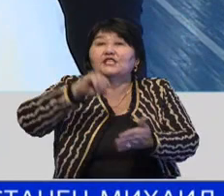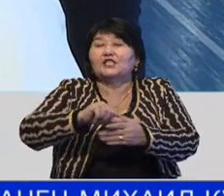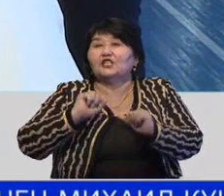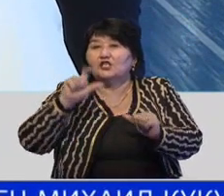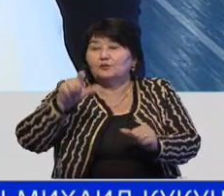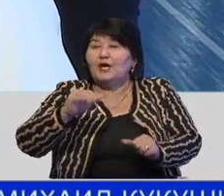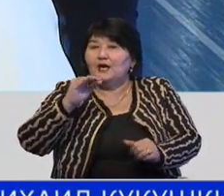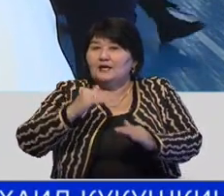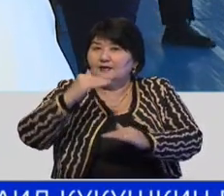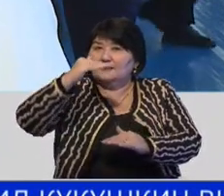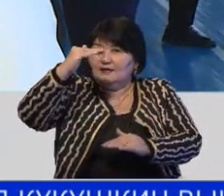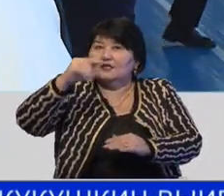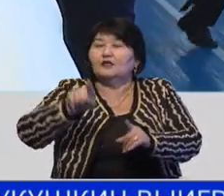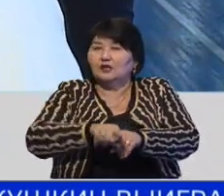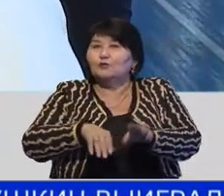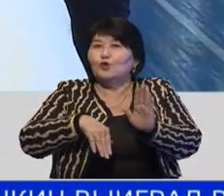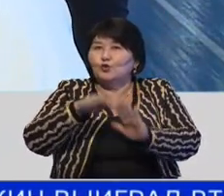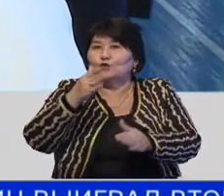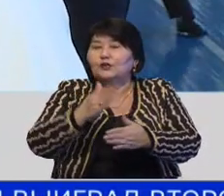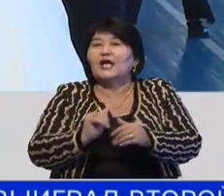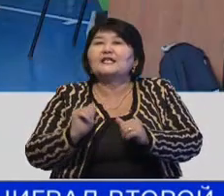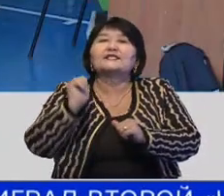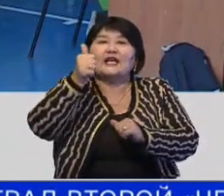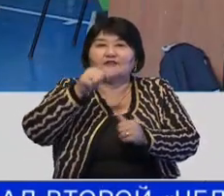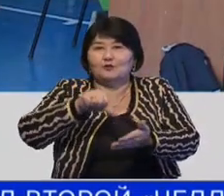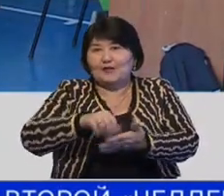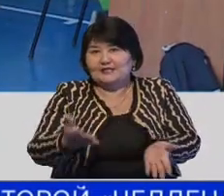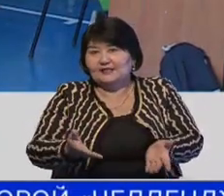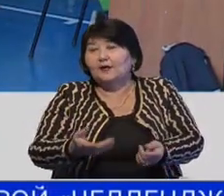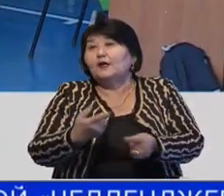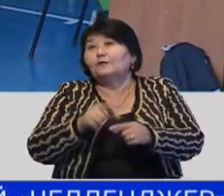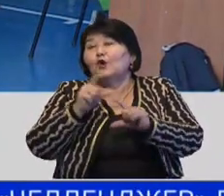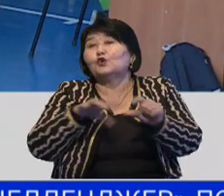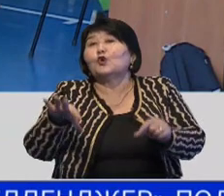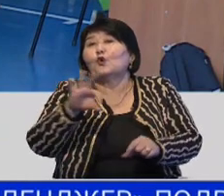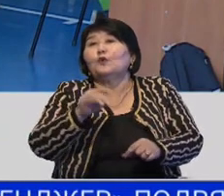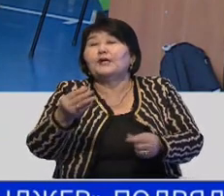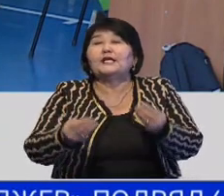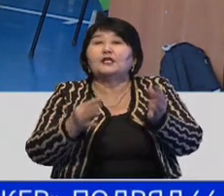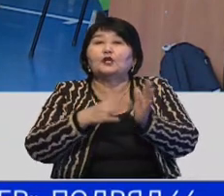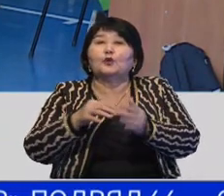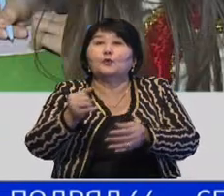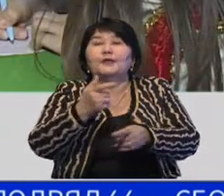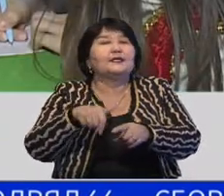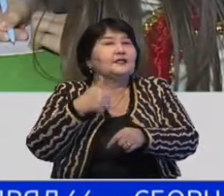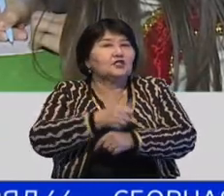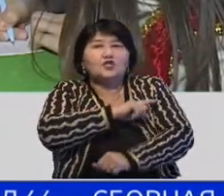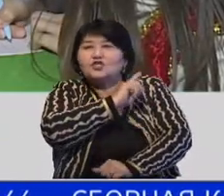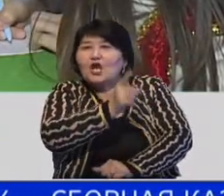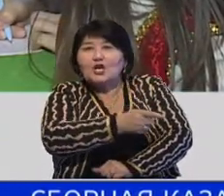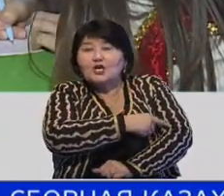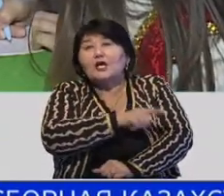спортсмен в рейтинге, тем лучше у него стартовая позиция. Отметим, школа области по игре в тоғызқұмалақ является одной из